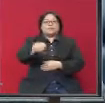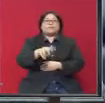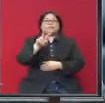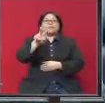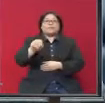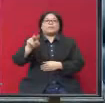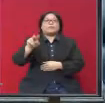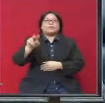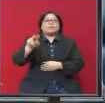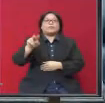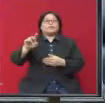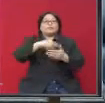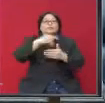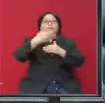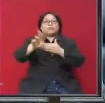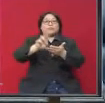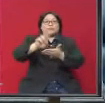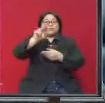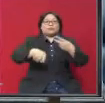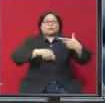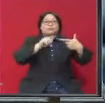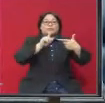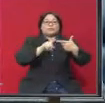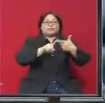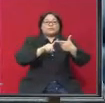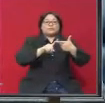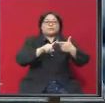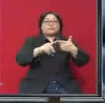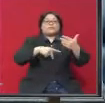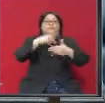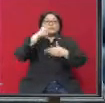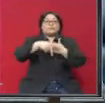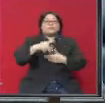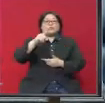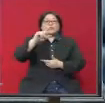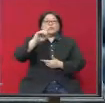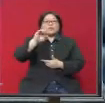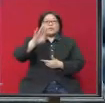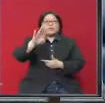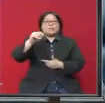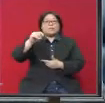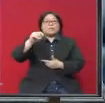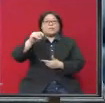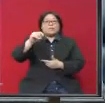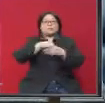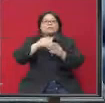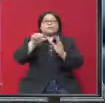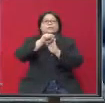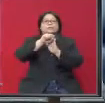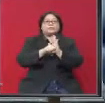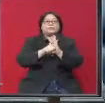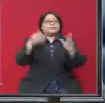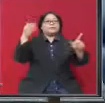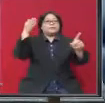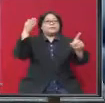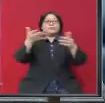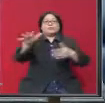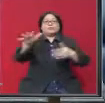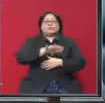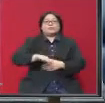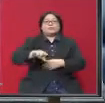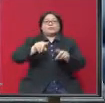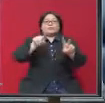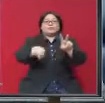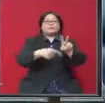4200 graduan yang kedua program grade grade p0st program ini masakan as